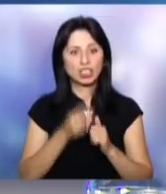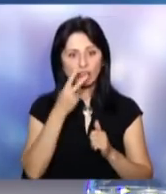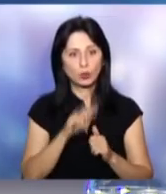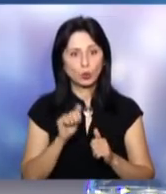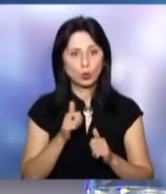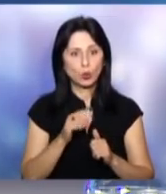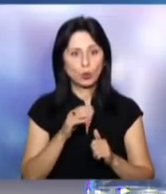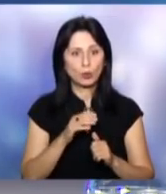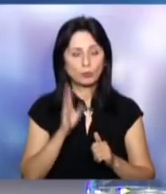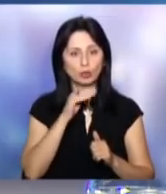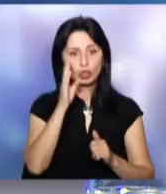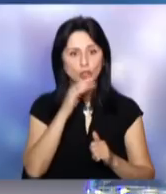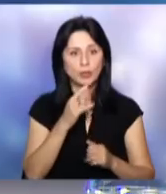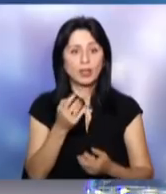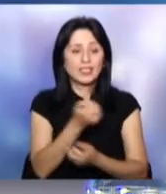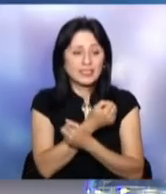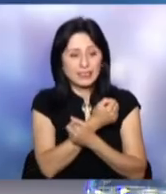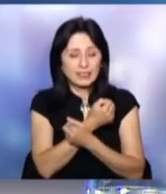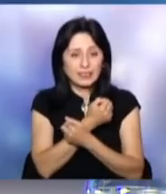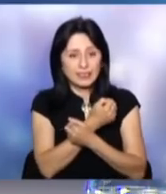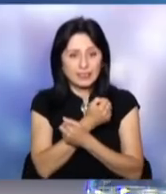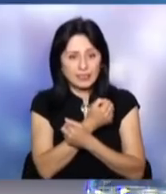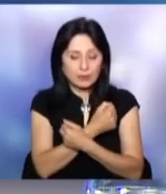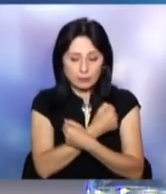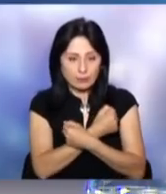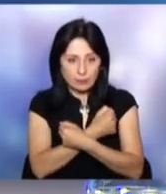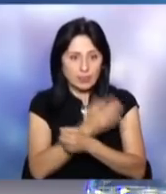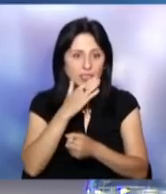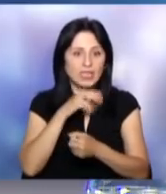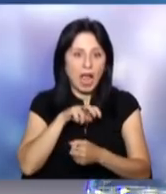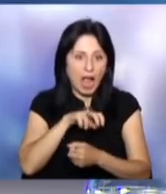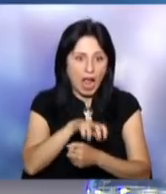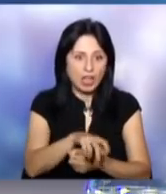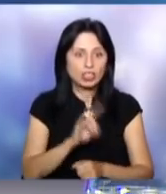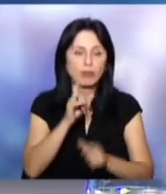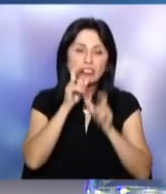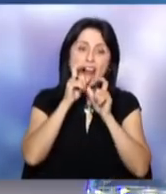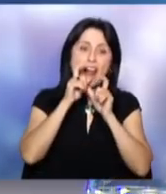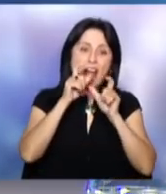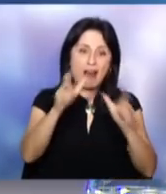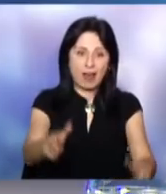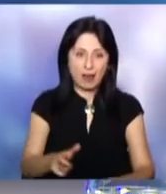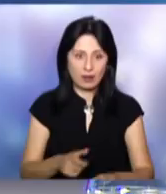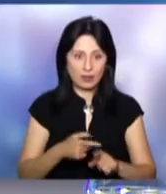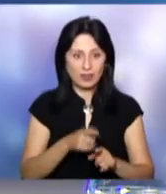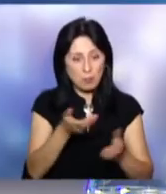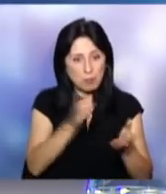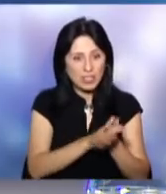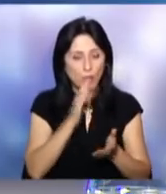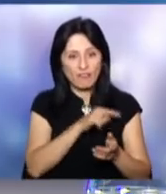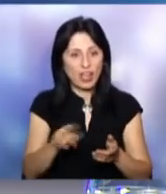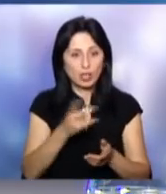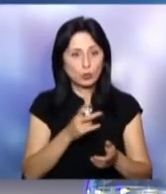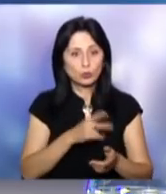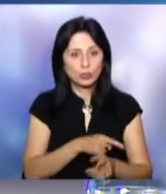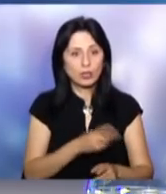როგორ შობელი აიხუტებს ბავშვს, ანუ ასე ჩახუტებული ჩაყავს წყალში, ცდილობს გააუშინაურდეს წყალს და ასე